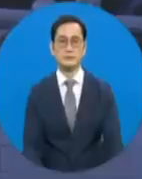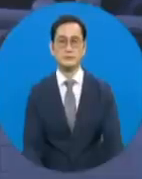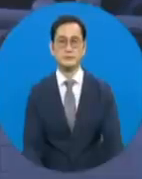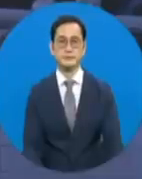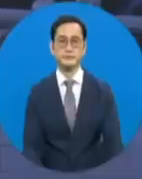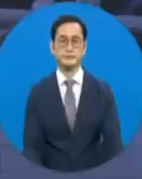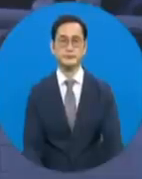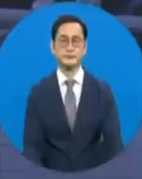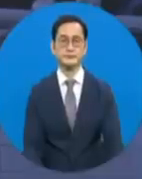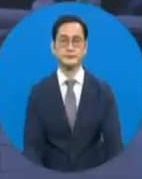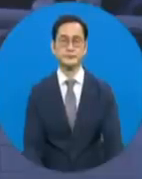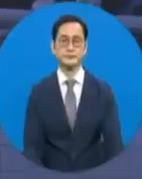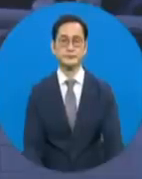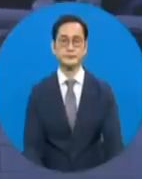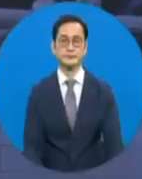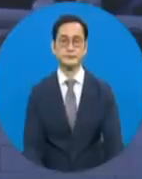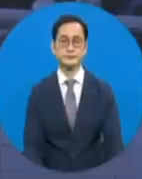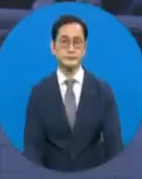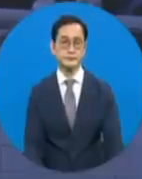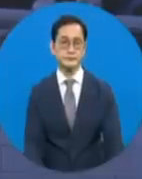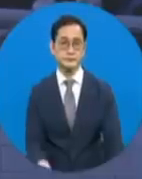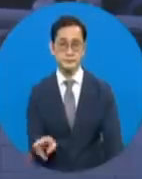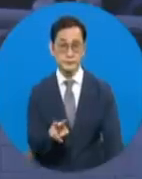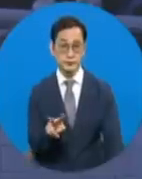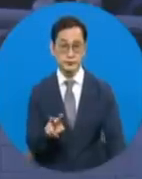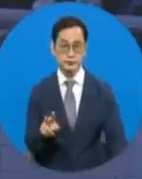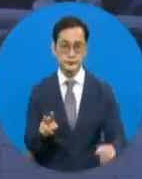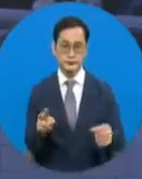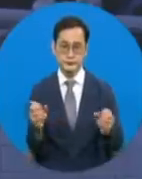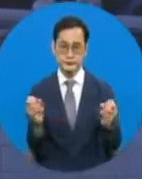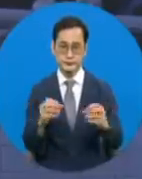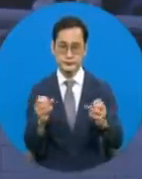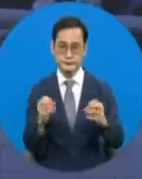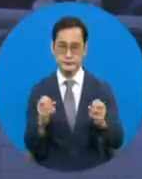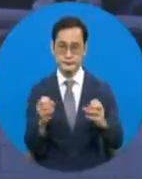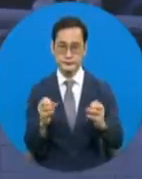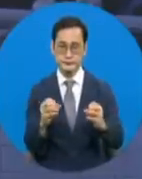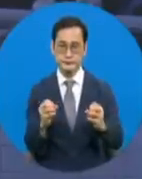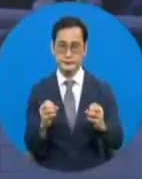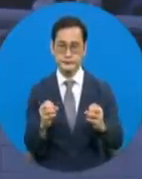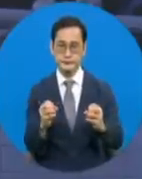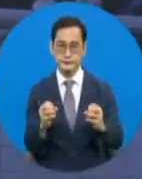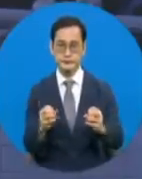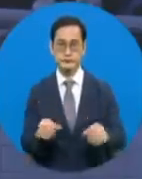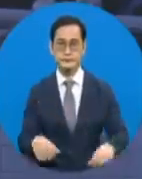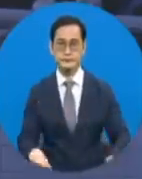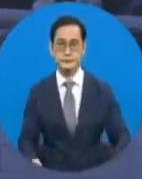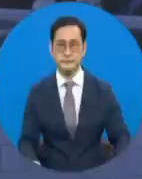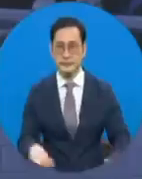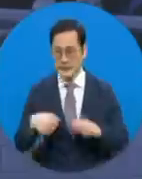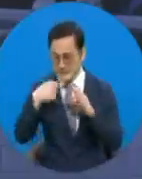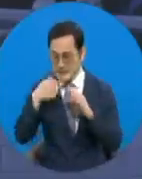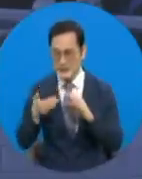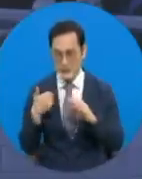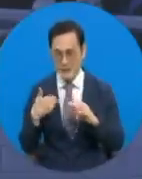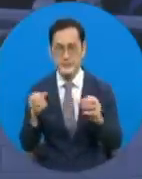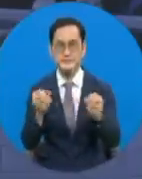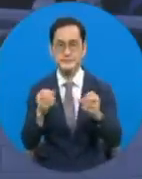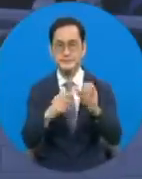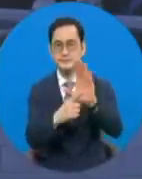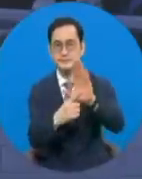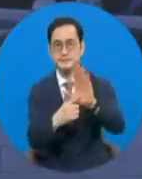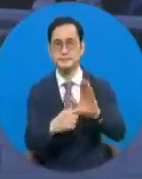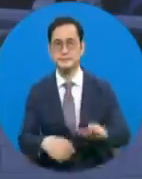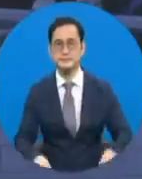네, 보신 것처럼 이재명 대표와 싱하이밍 주한 중국 대사가 만찬 전에 모두